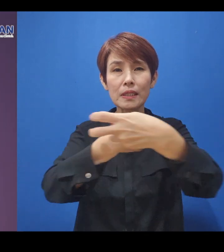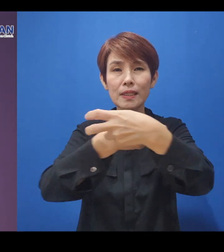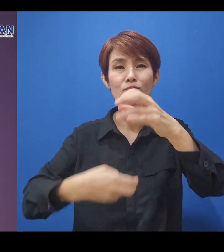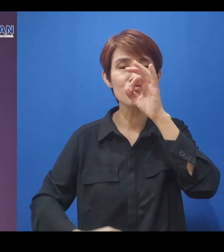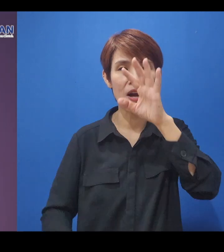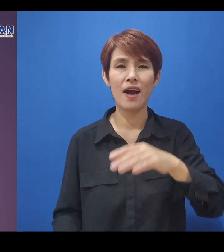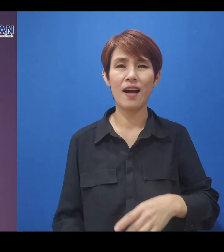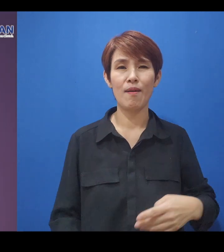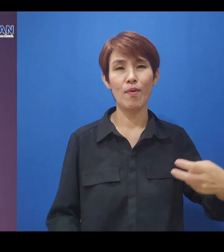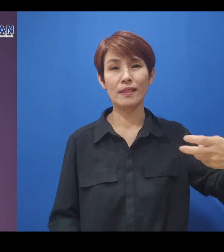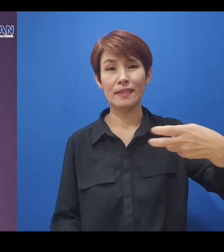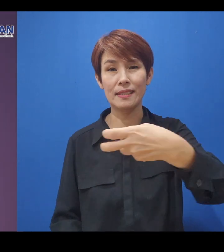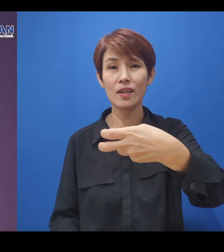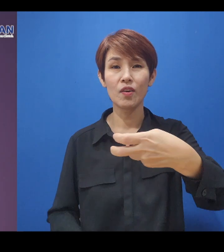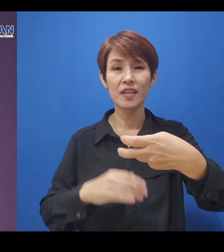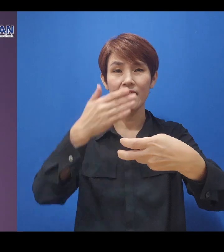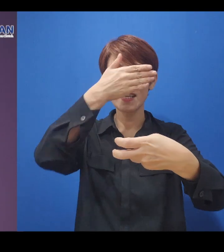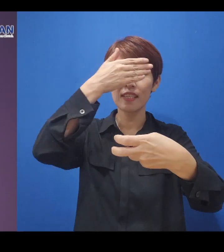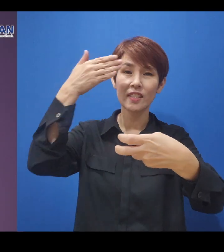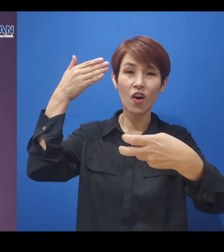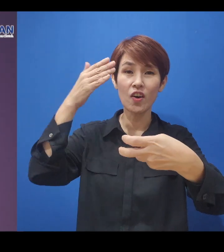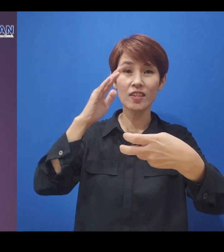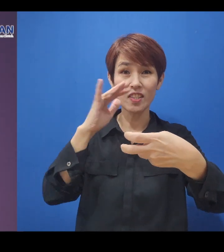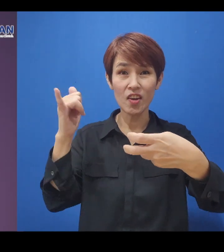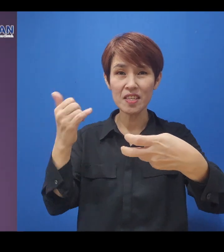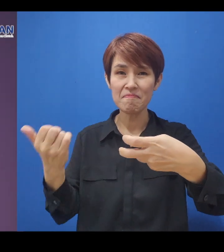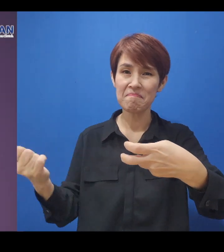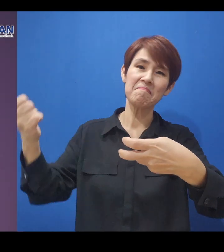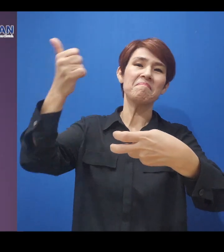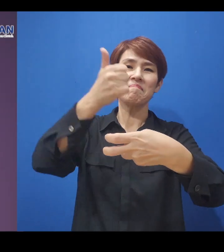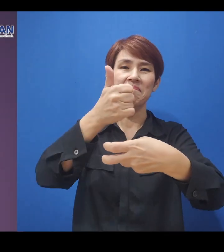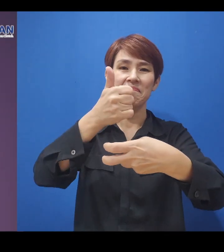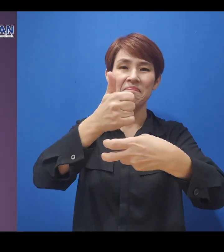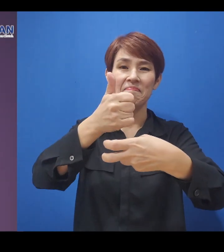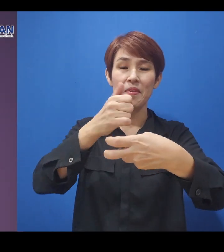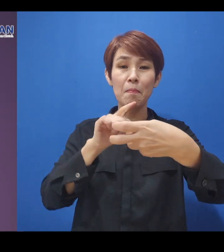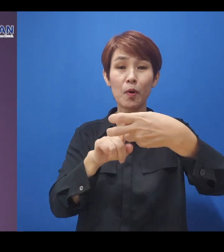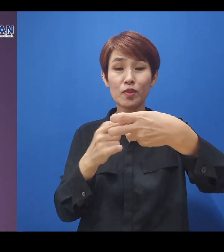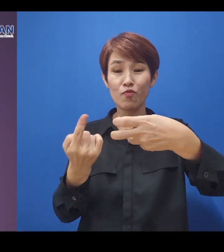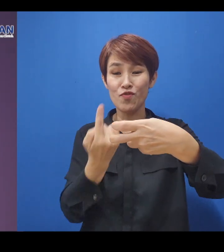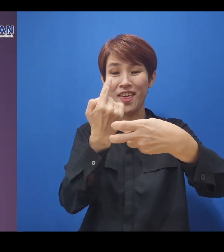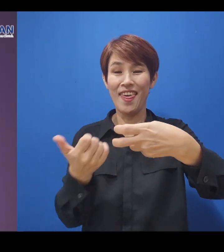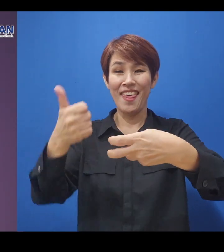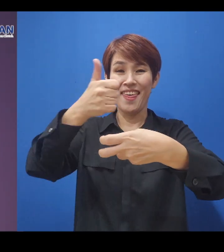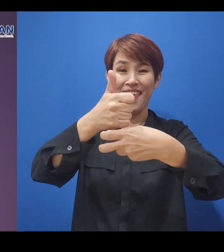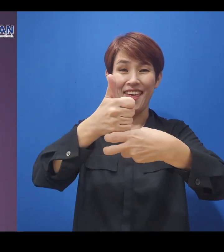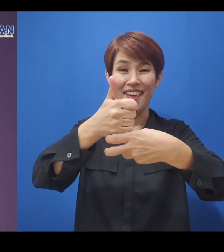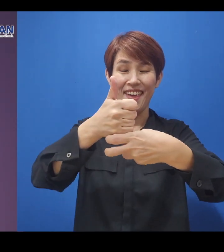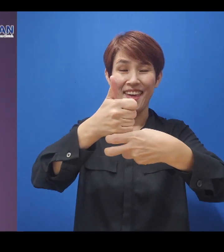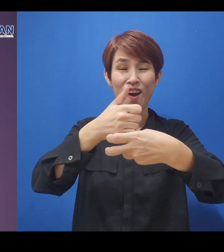한 청년이 태극기를 들고 버스 위에 올라갔습니다. 어떻게 올라갔을까요?